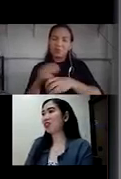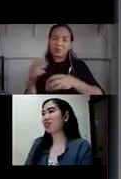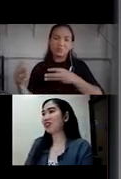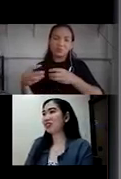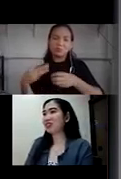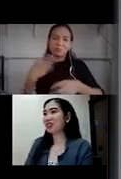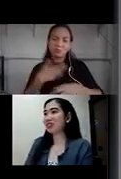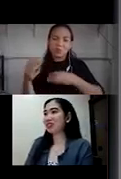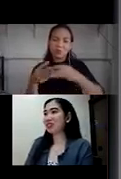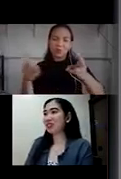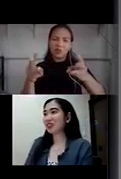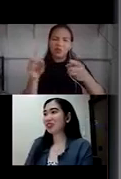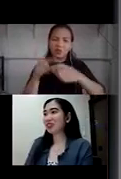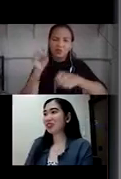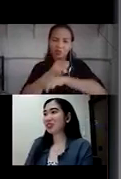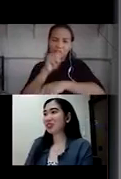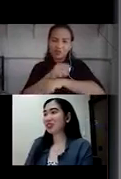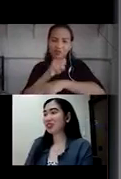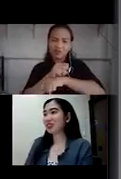sir.